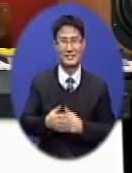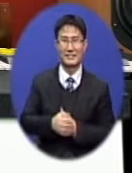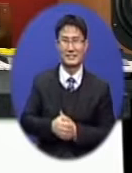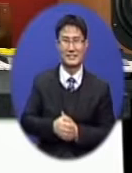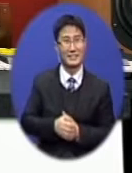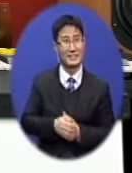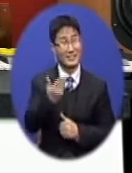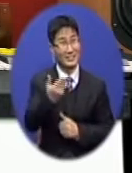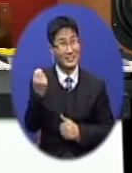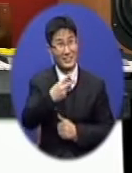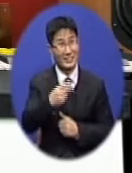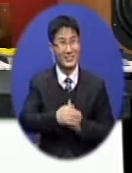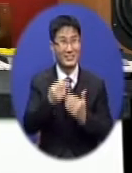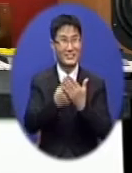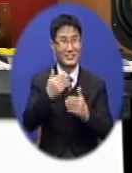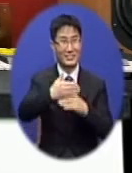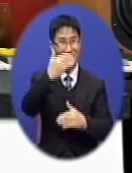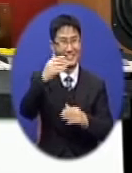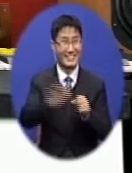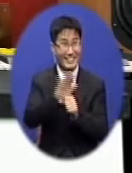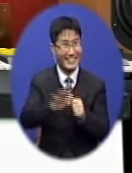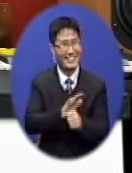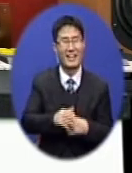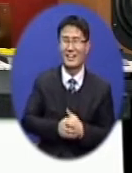예. 또 유리벽사랑이네. 예예. 이야.